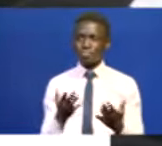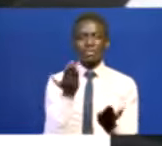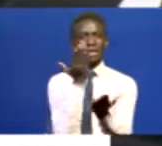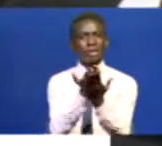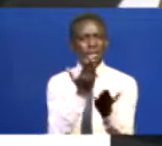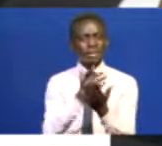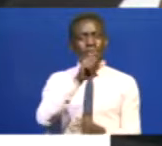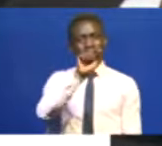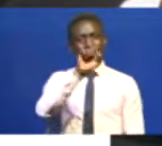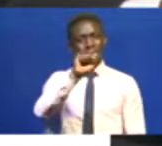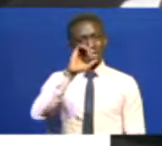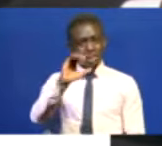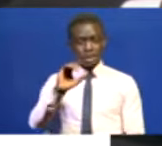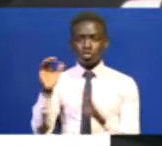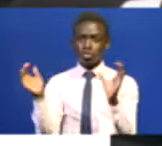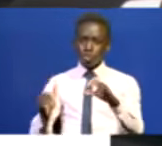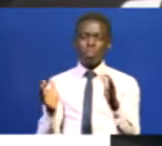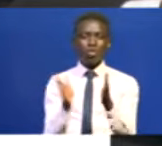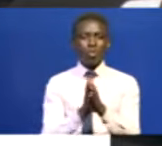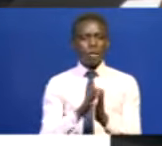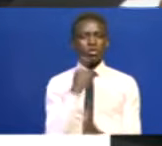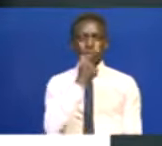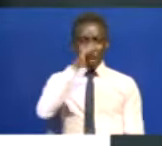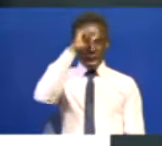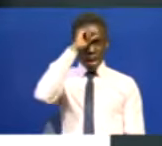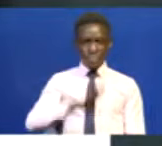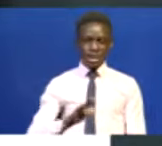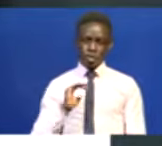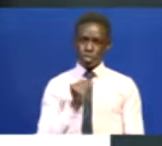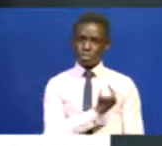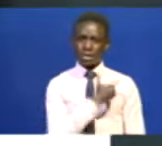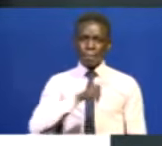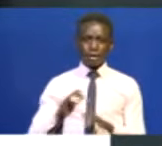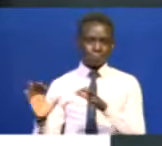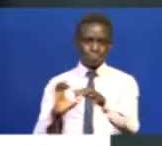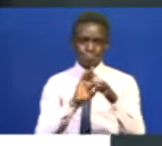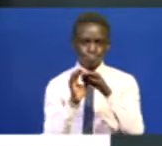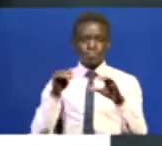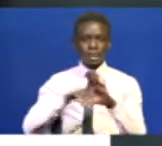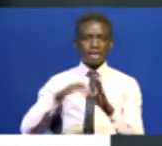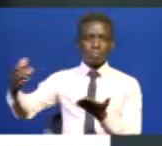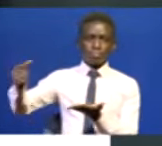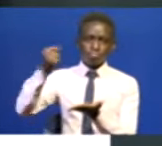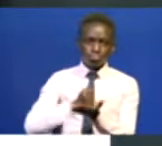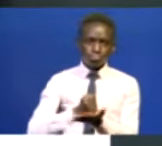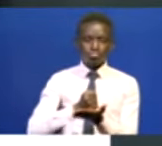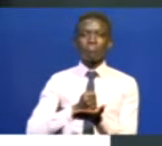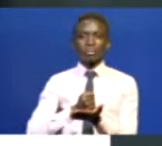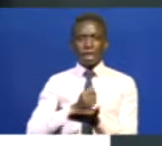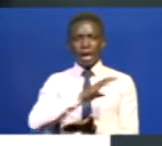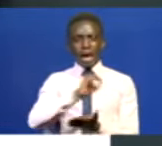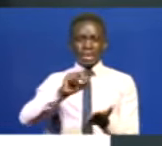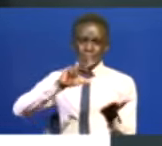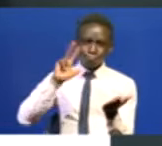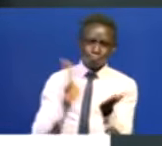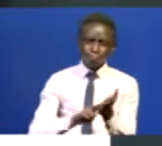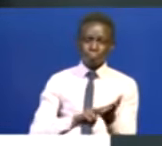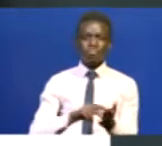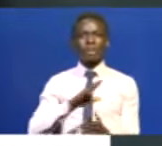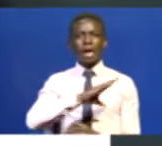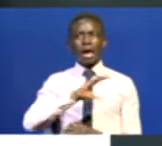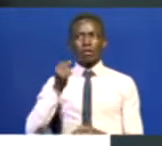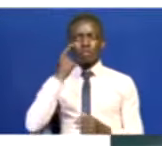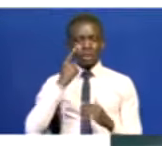kwa walimu TAC na baraza la magavana kushirikiana katika usajili, uajiri, uhamisho,